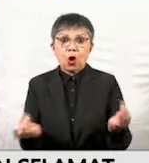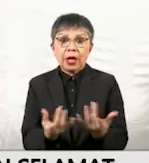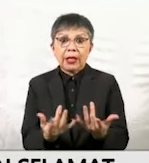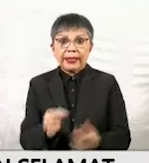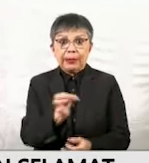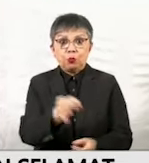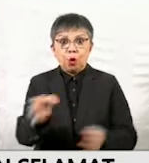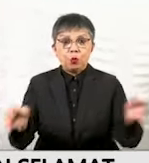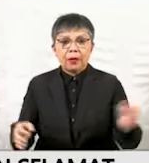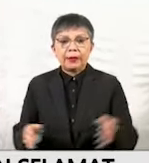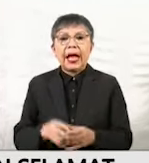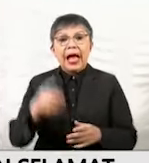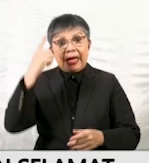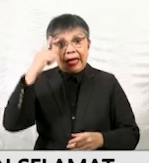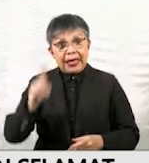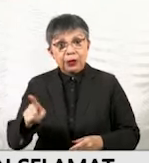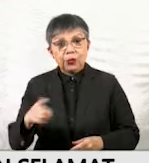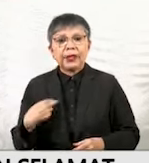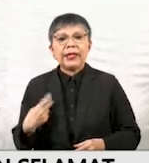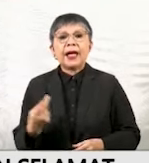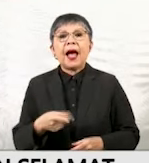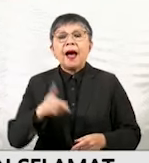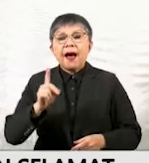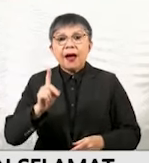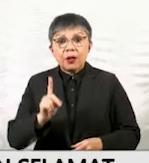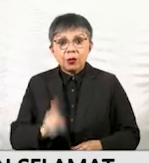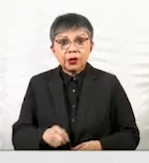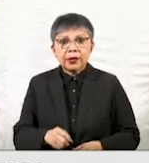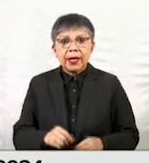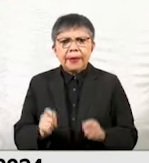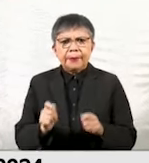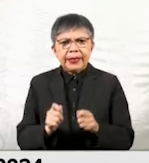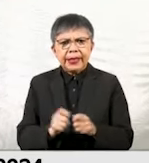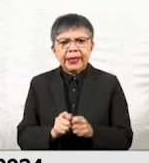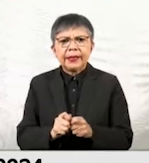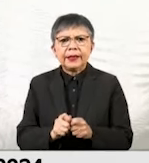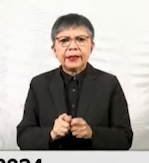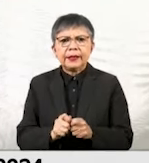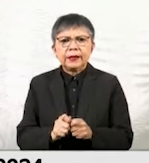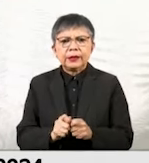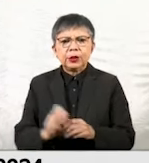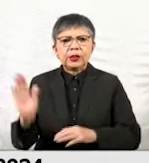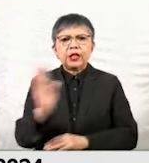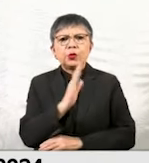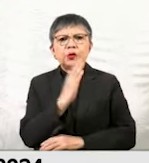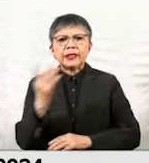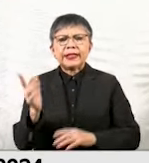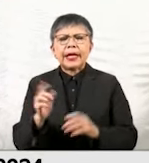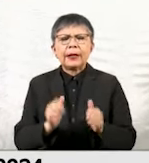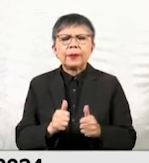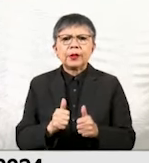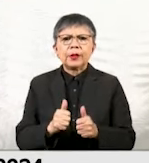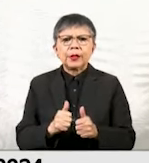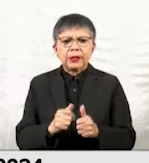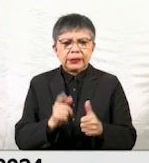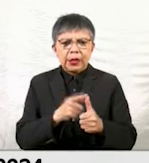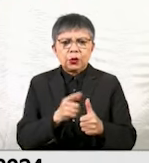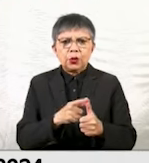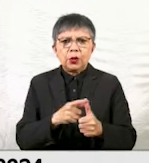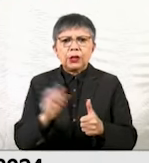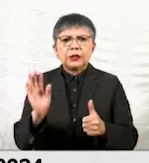Oleh sebab itu maka kita perlu membuat transportasi yang bukan saja